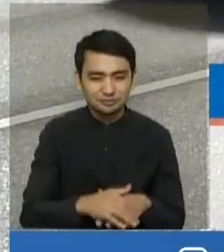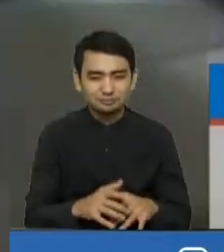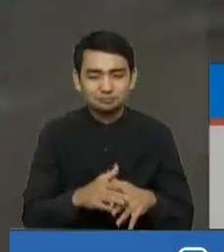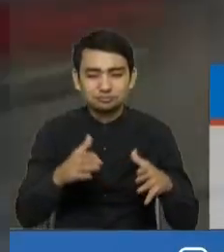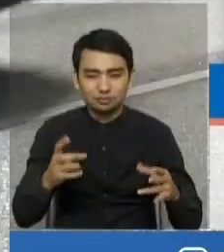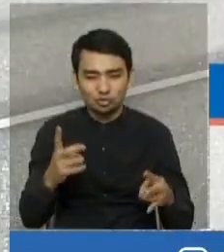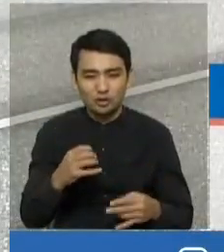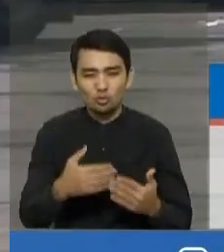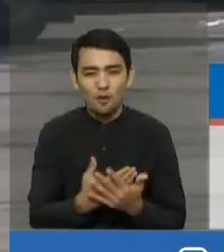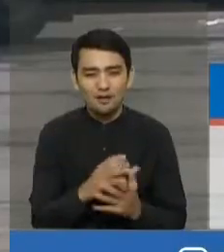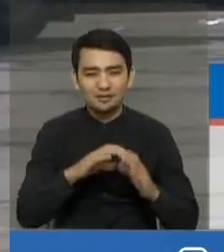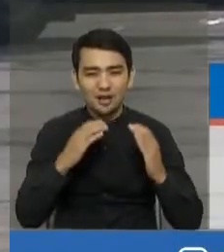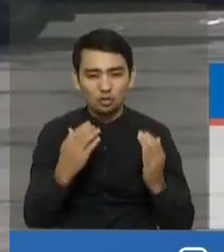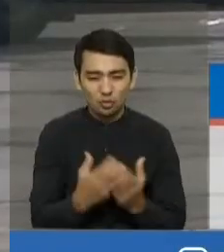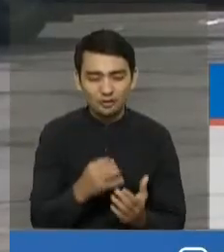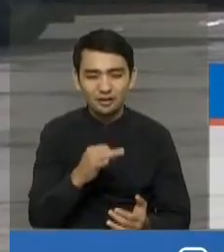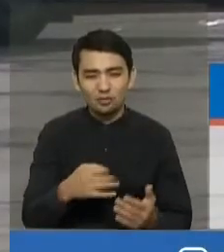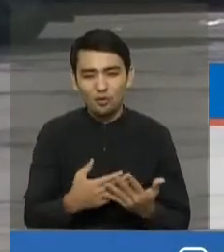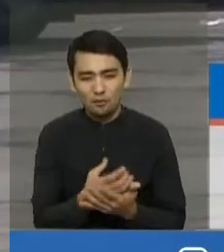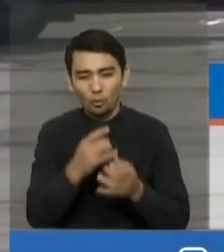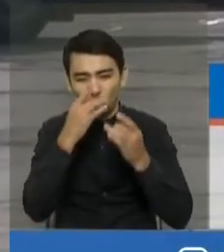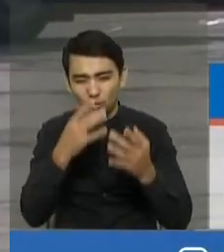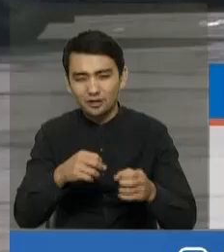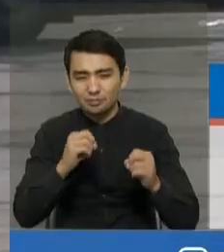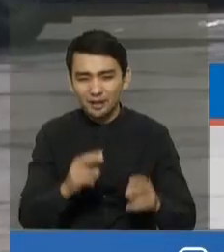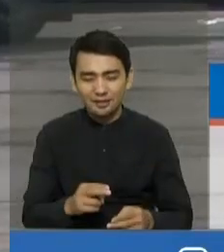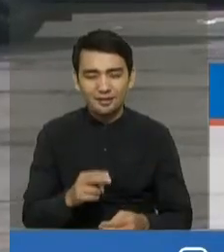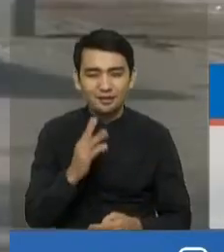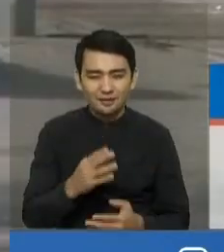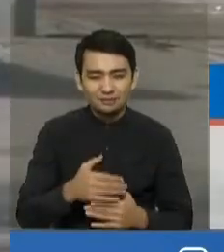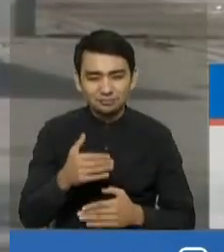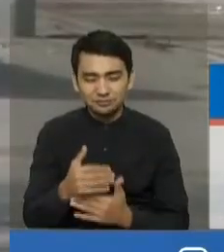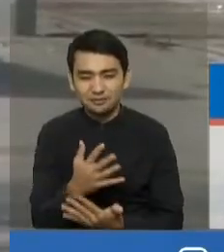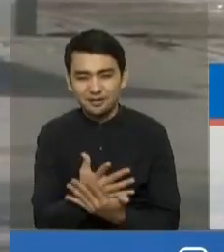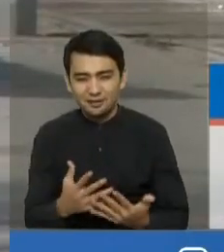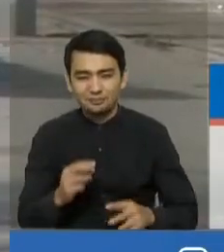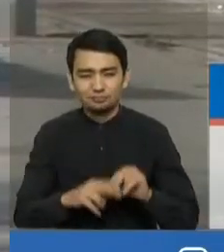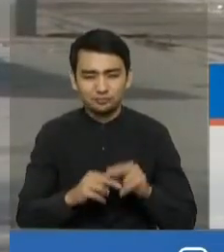шаһарда жаңа стадион, әлеуметтік және мәдени нысандар, тұрғын үй кешендері әлі